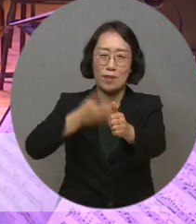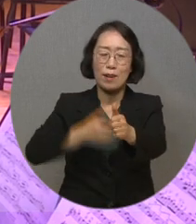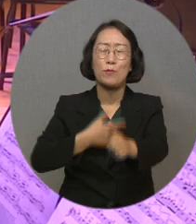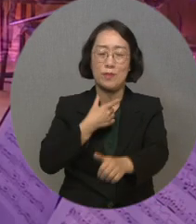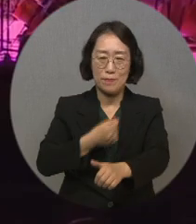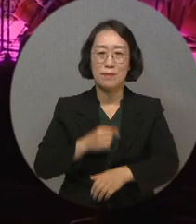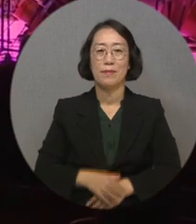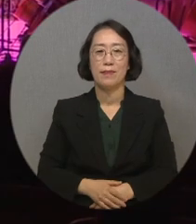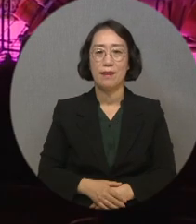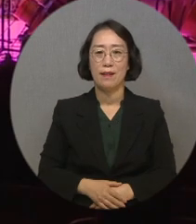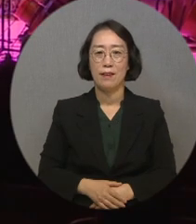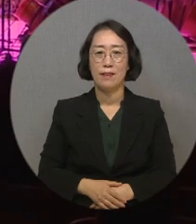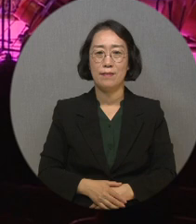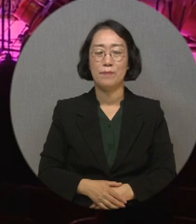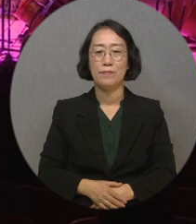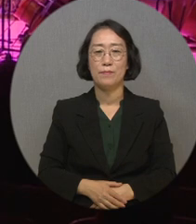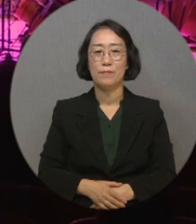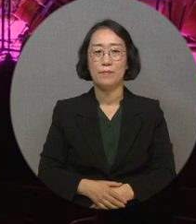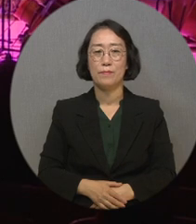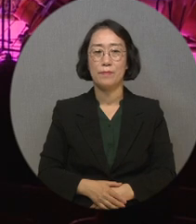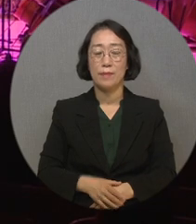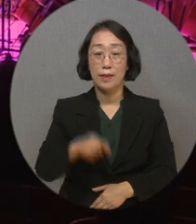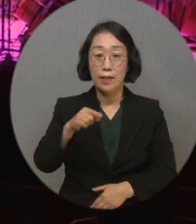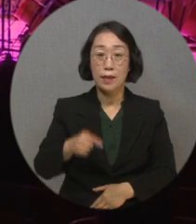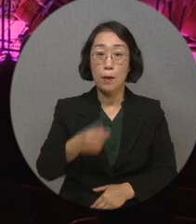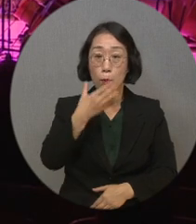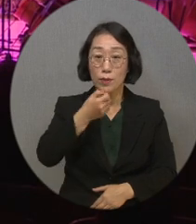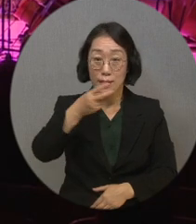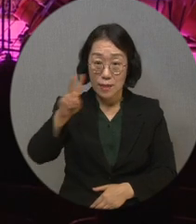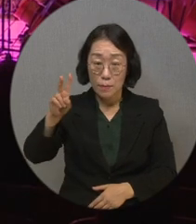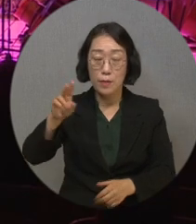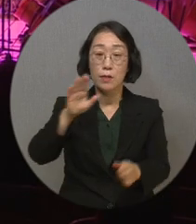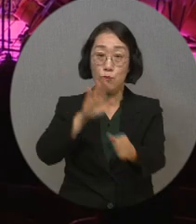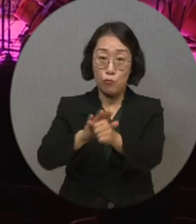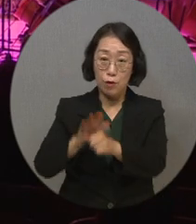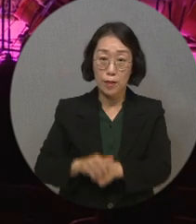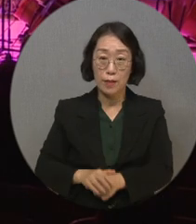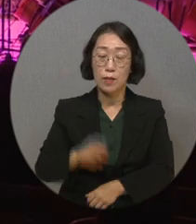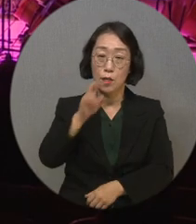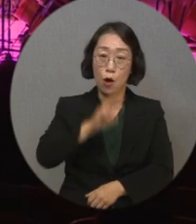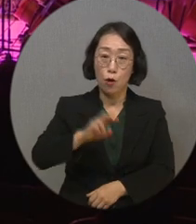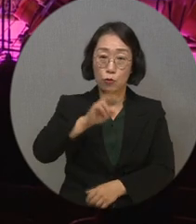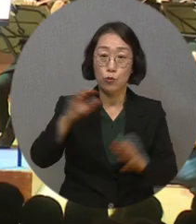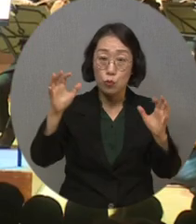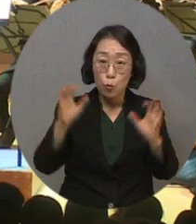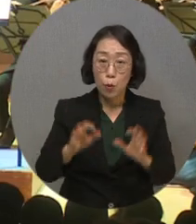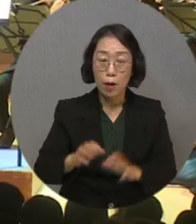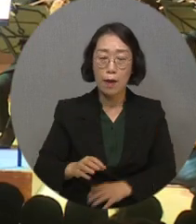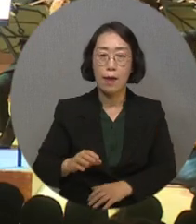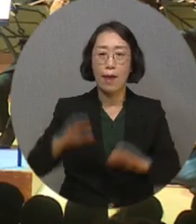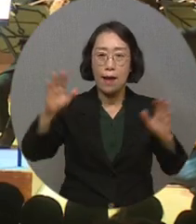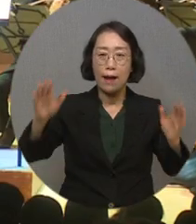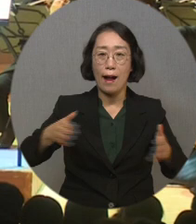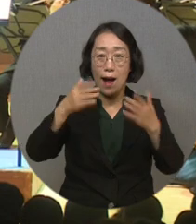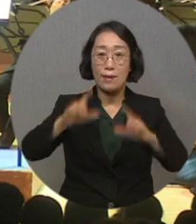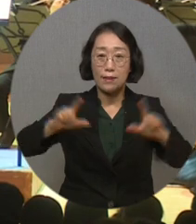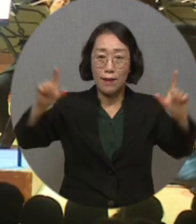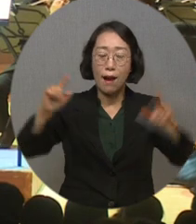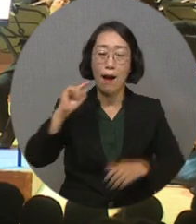싶습니다. 복지TV 충북방송이 후원하는 이번 연주에는 깊어가는 가을에 어울리는